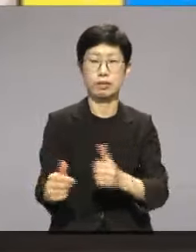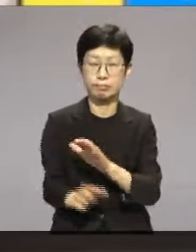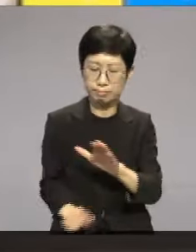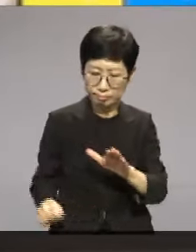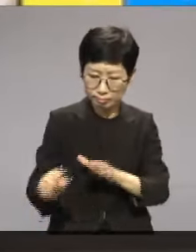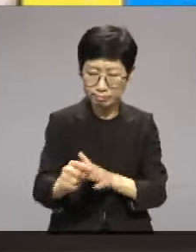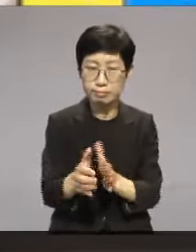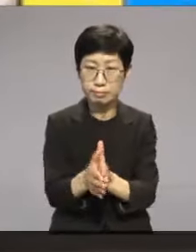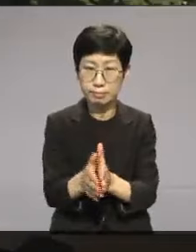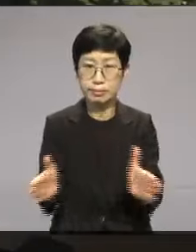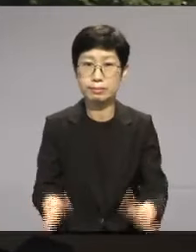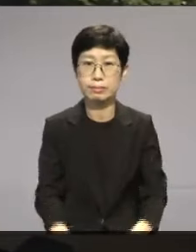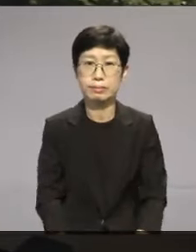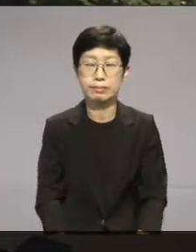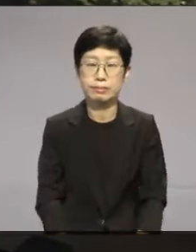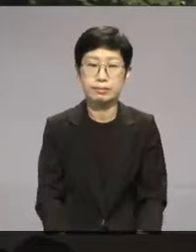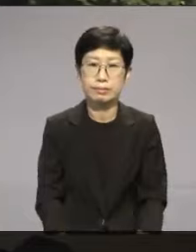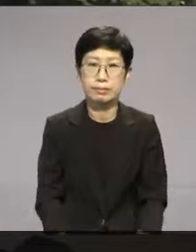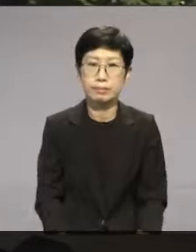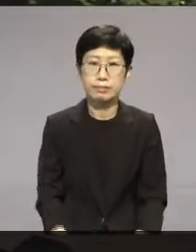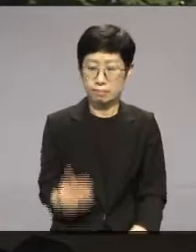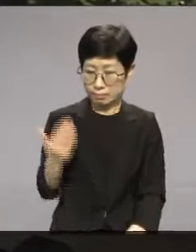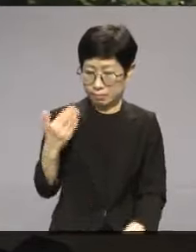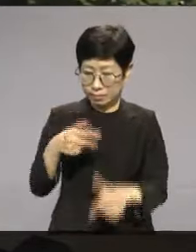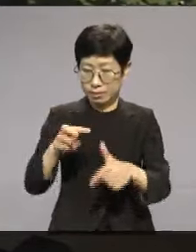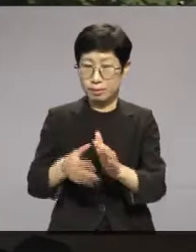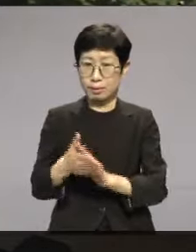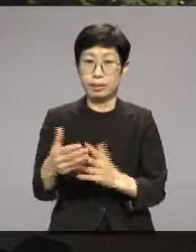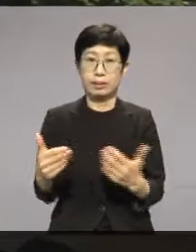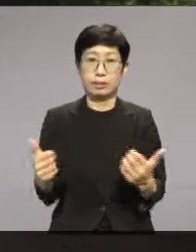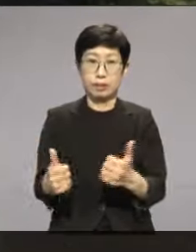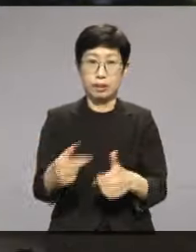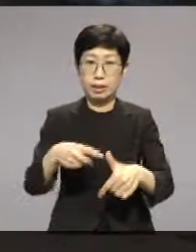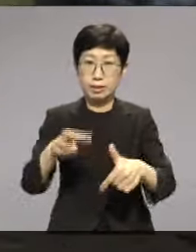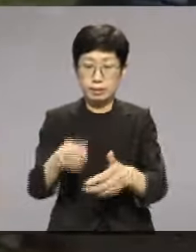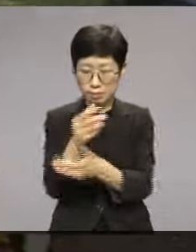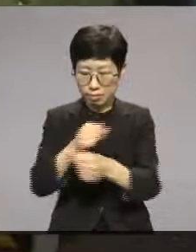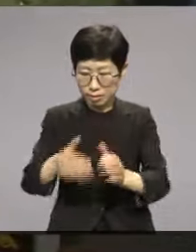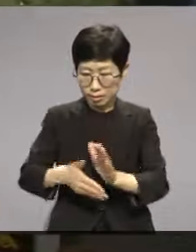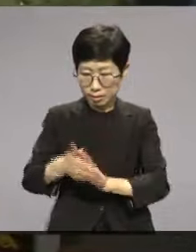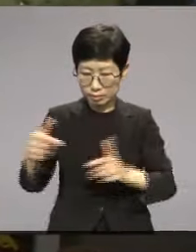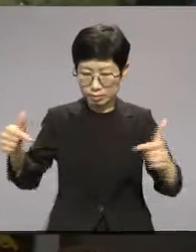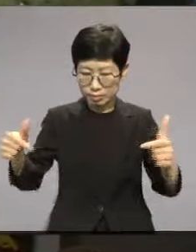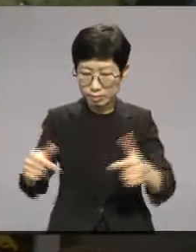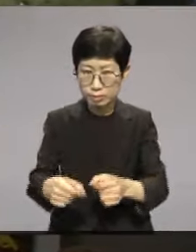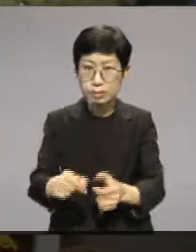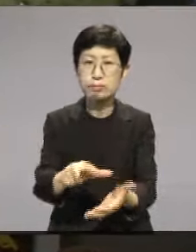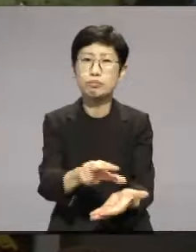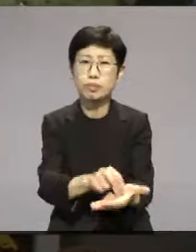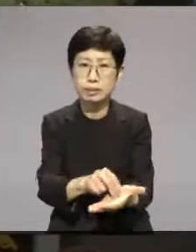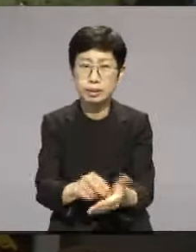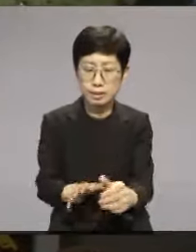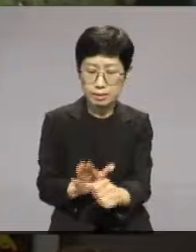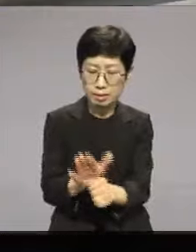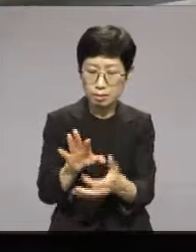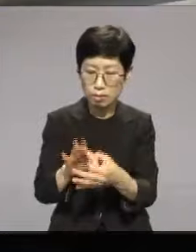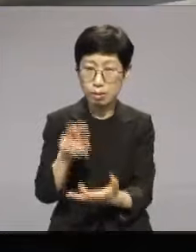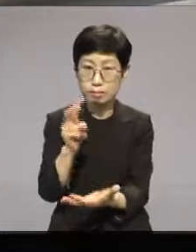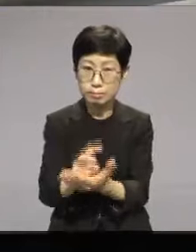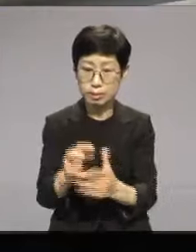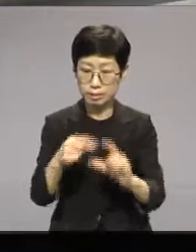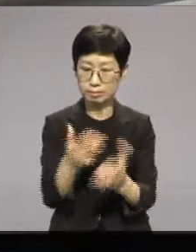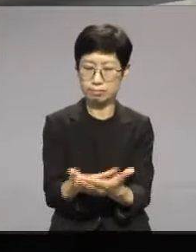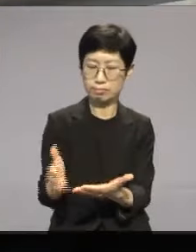발벗고 나섰습니다. 최근 인천시의회는 인천광역시 저출산 대책 및 지원에 관한 조례 일부